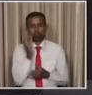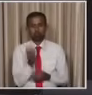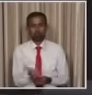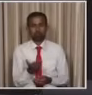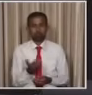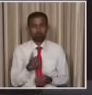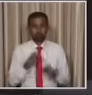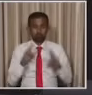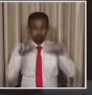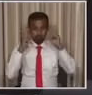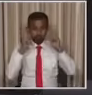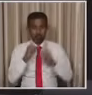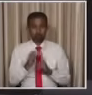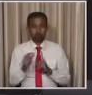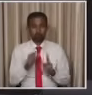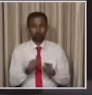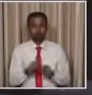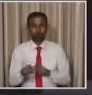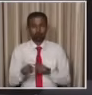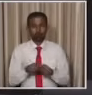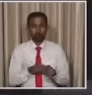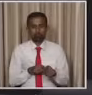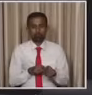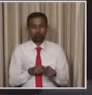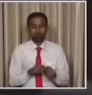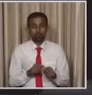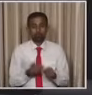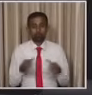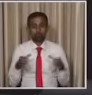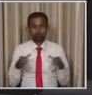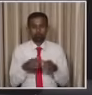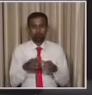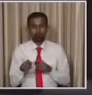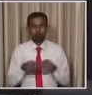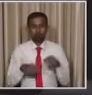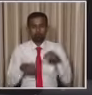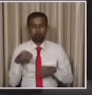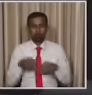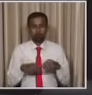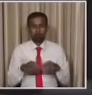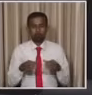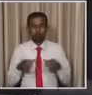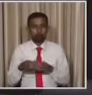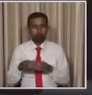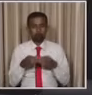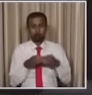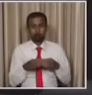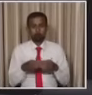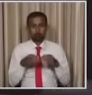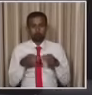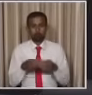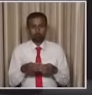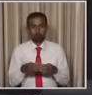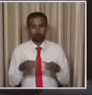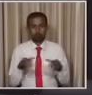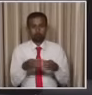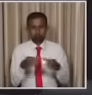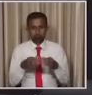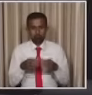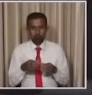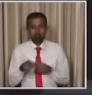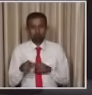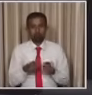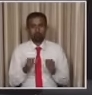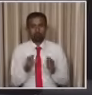පරිණත පාර්ලිමේන්තුවක් විදිහට බලවේගයක් විදිහට දේශපාලන ධාරාවක් විදිහට දේශපාලන පක්ෂ විදිහට